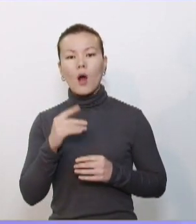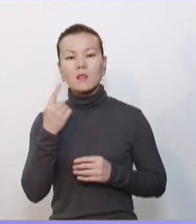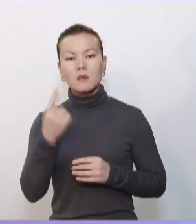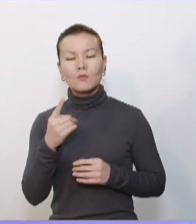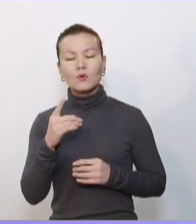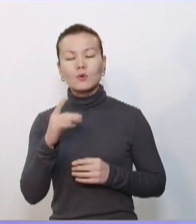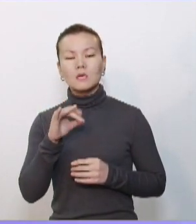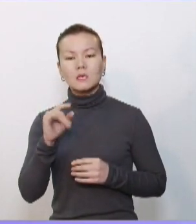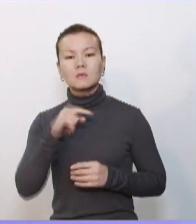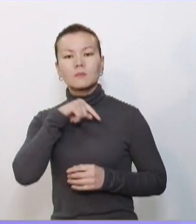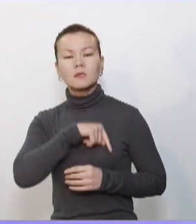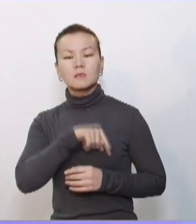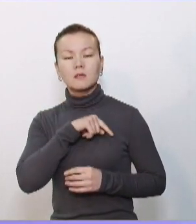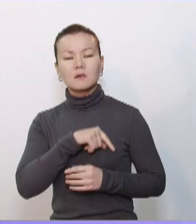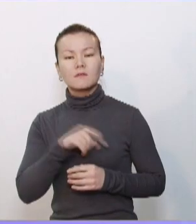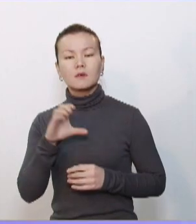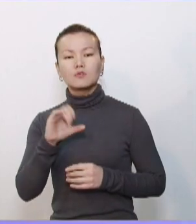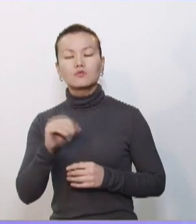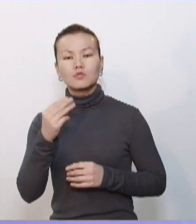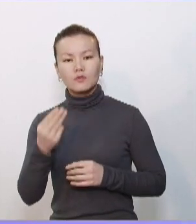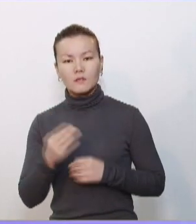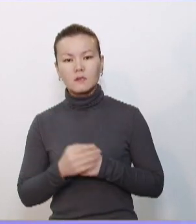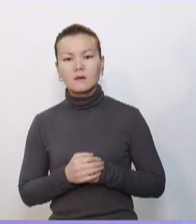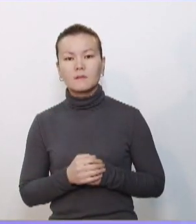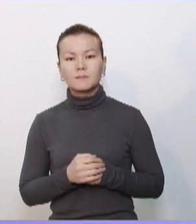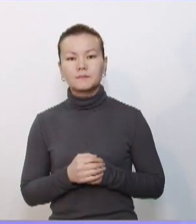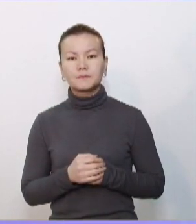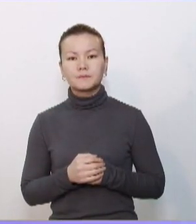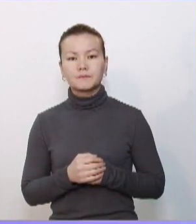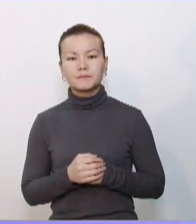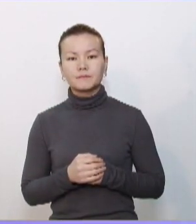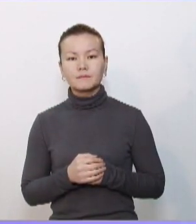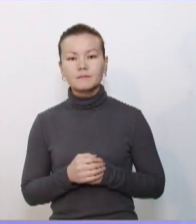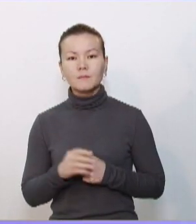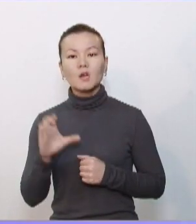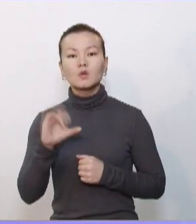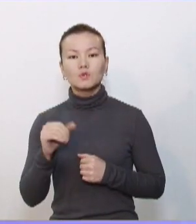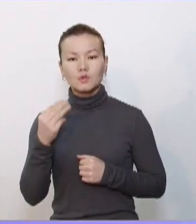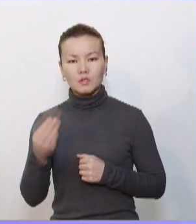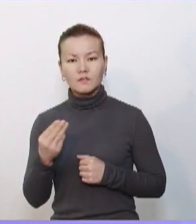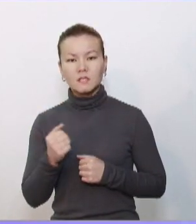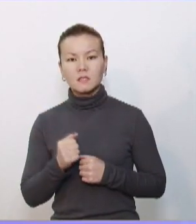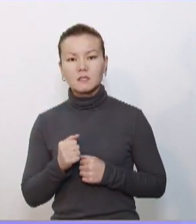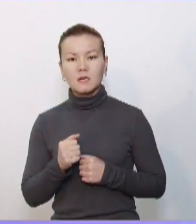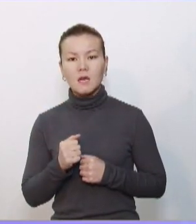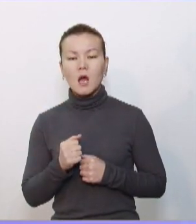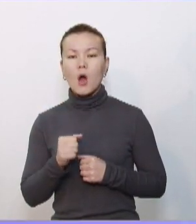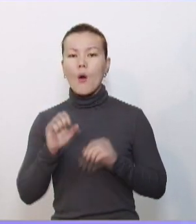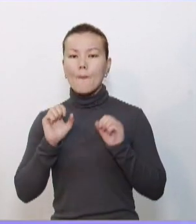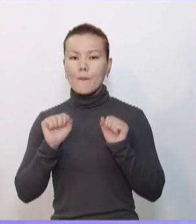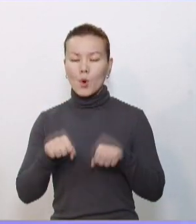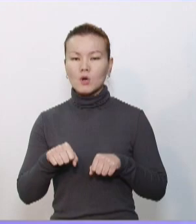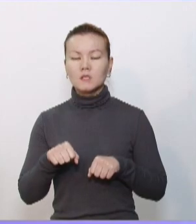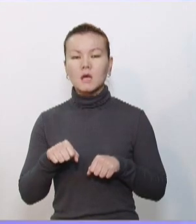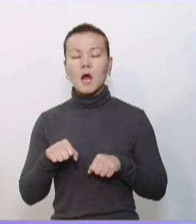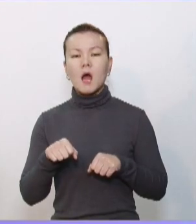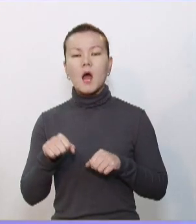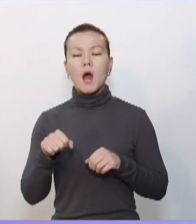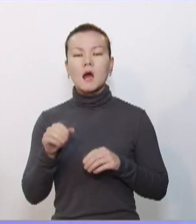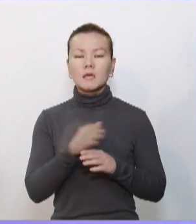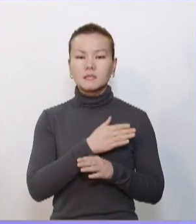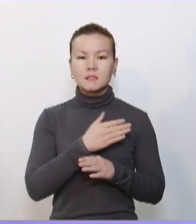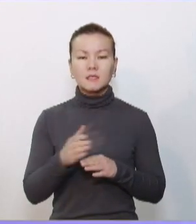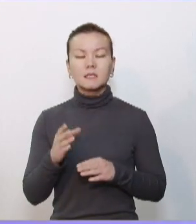признаков имени существительного. Имена существительные можно разделить